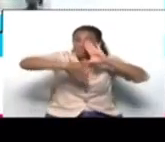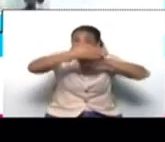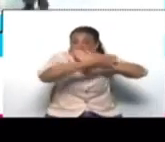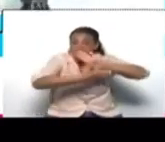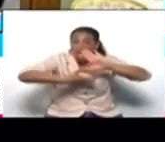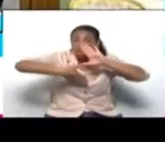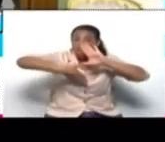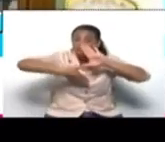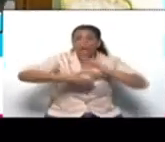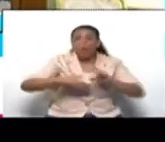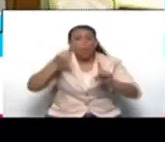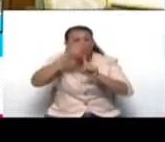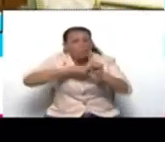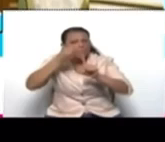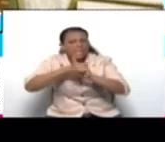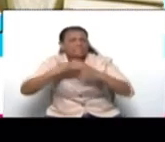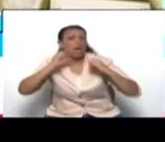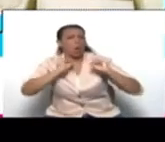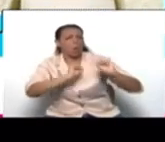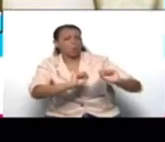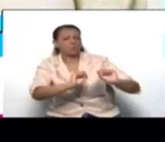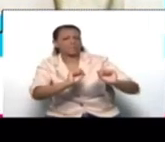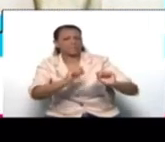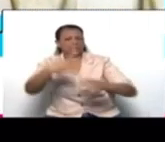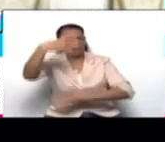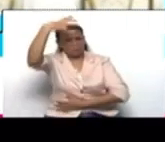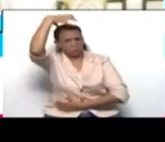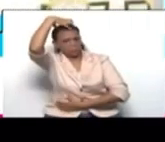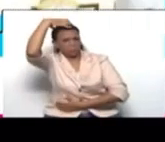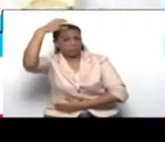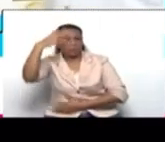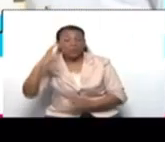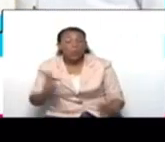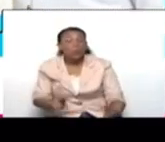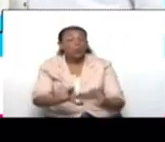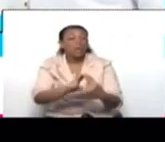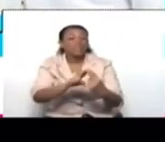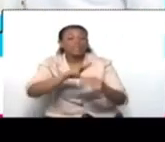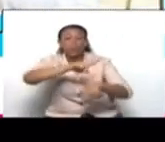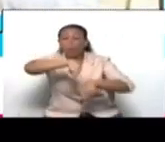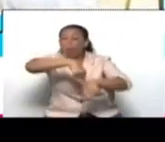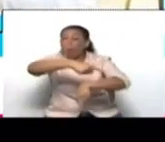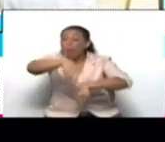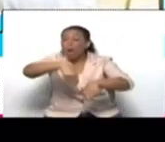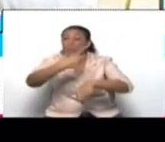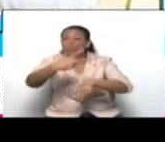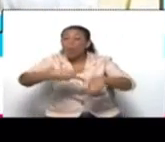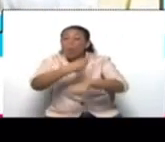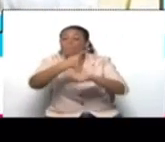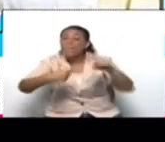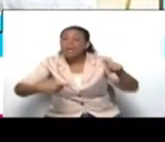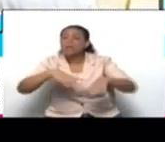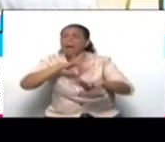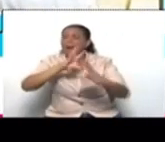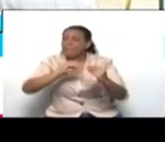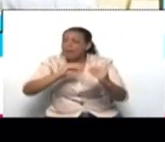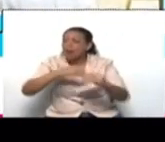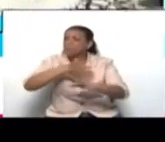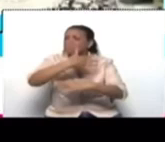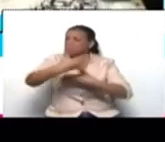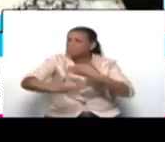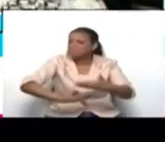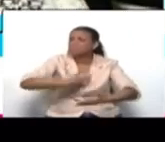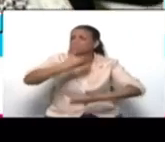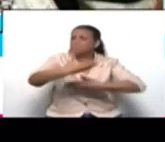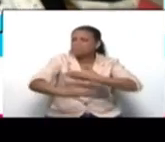l'Africa, anche la nostra America e anche il combattimento contro il colonialismo. È stato un incontro al quale